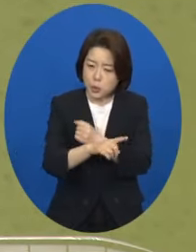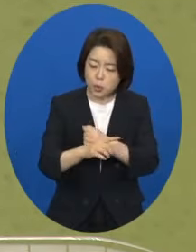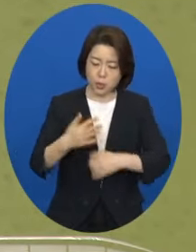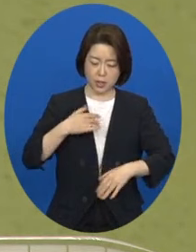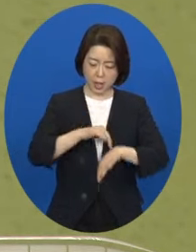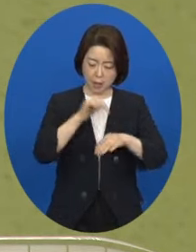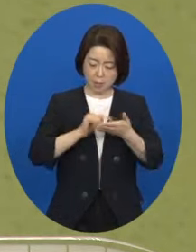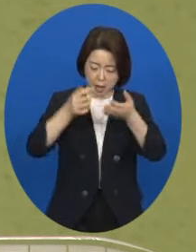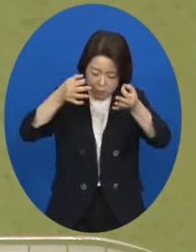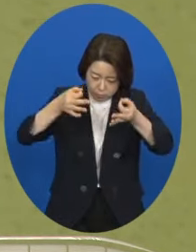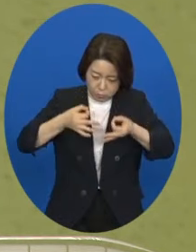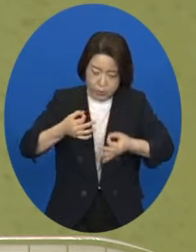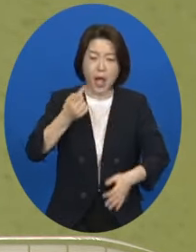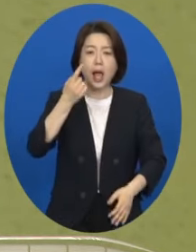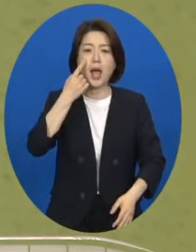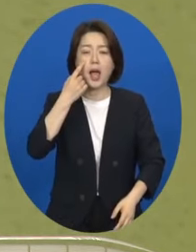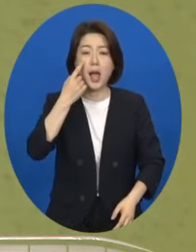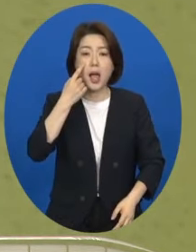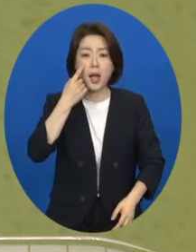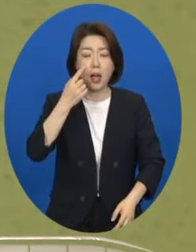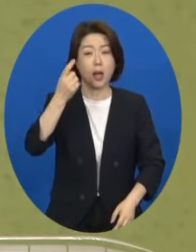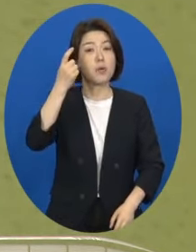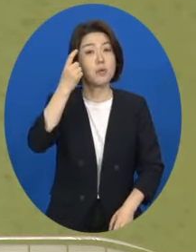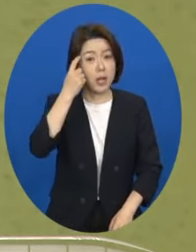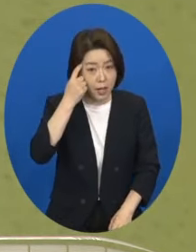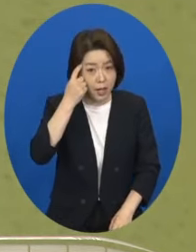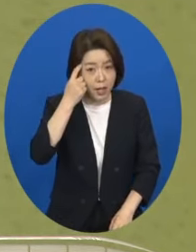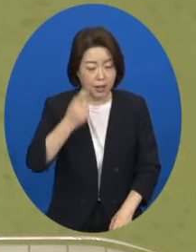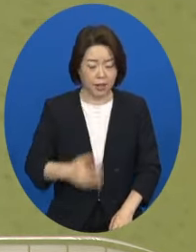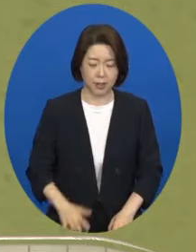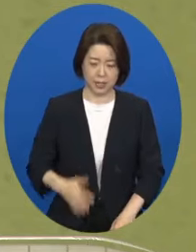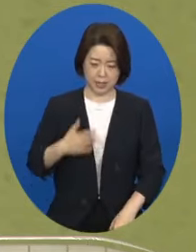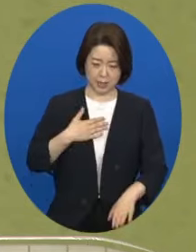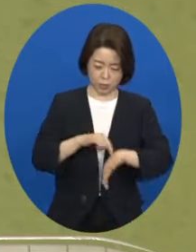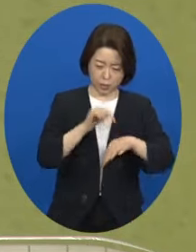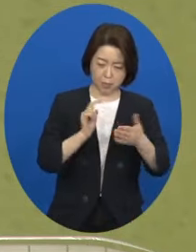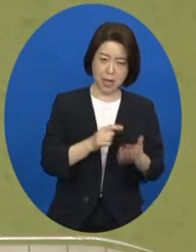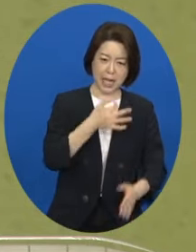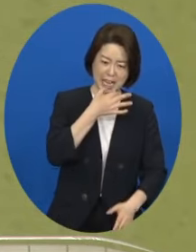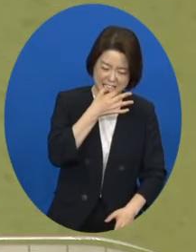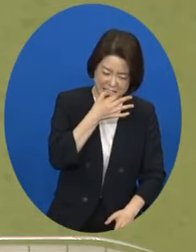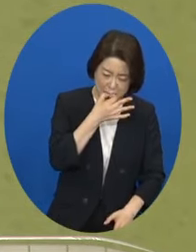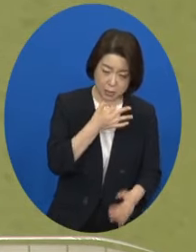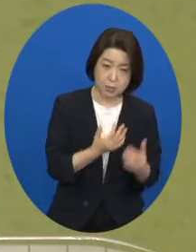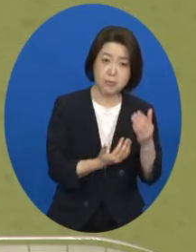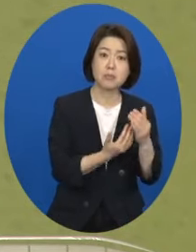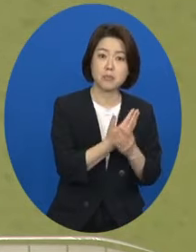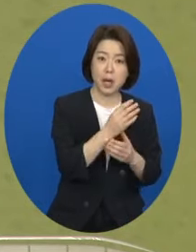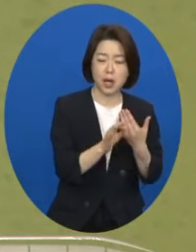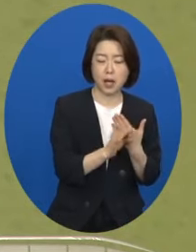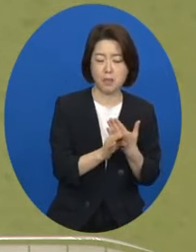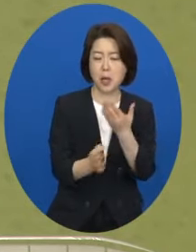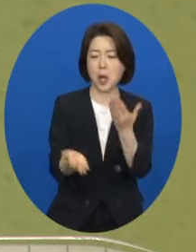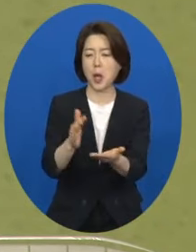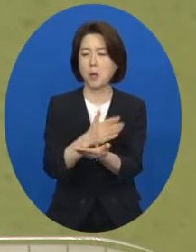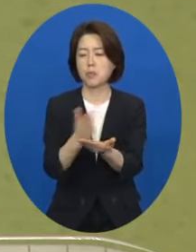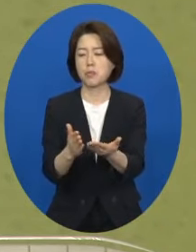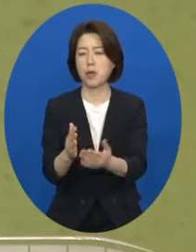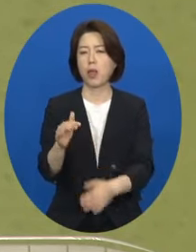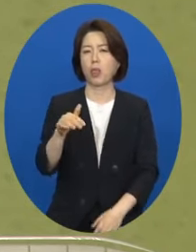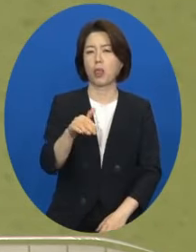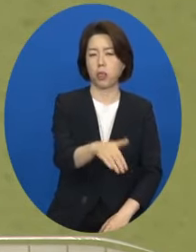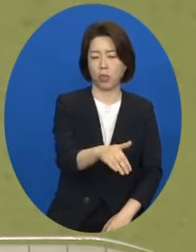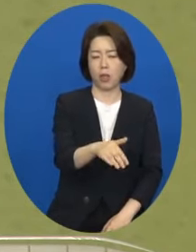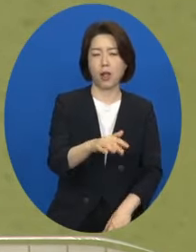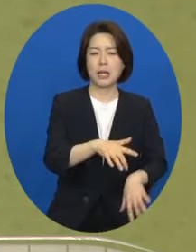한번 살펴보십시오. 왜냐하면 우리 마음에 욕심과 탐욕이 들면 분별력이 떨어지고 거기에 바로